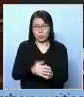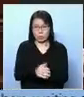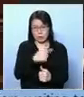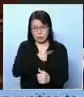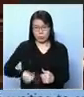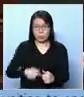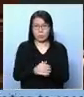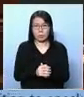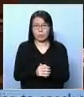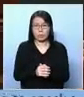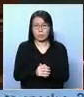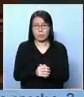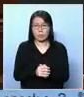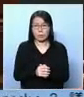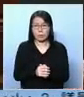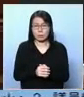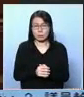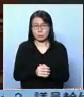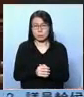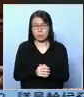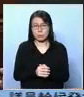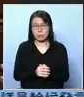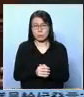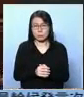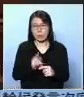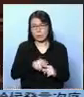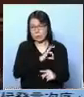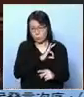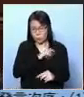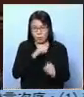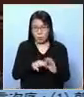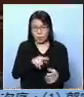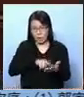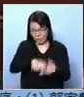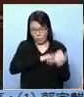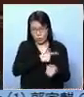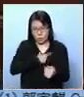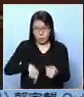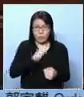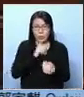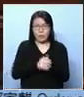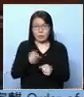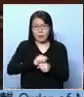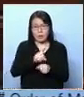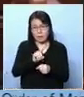的議員，應該叫 honourable members, legal members。而家你加咗個 DIS 落